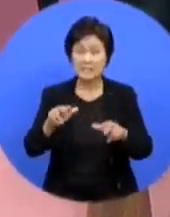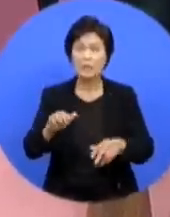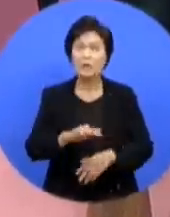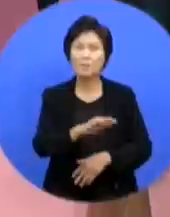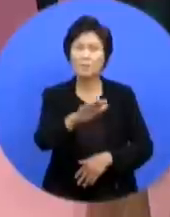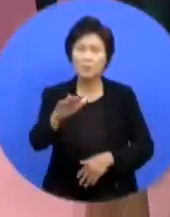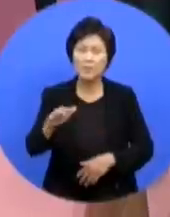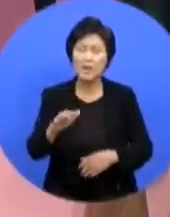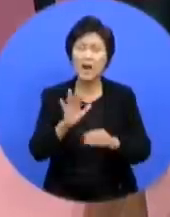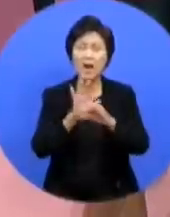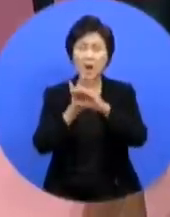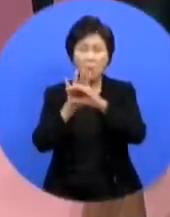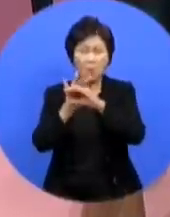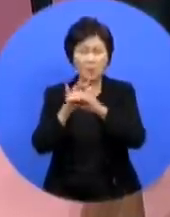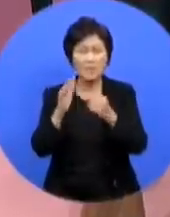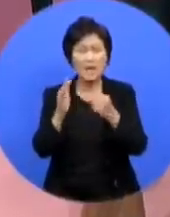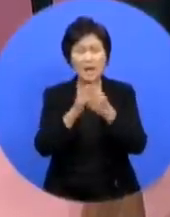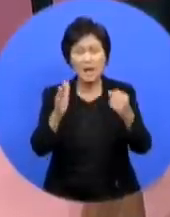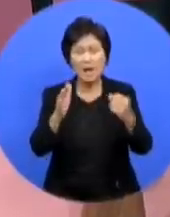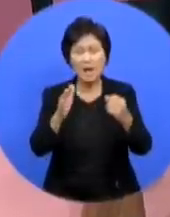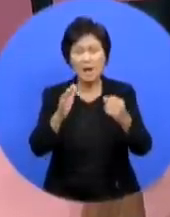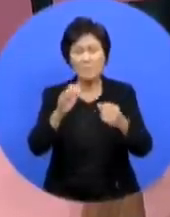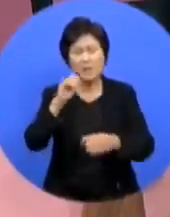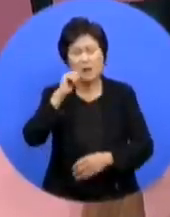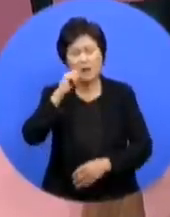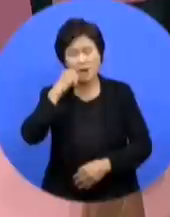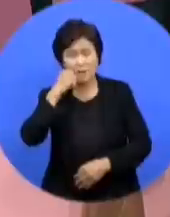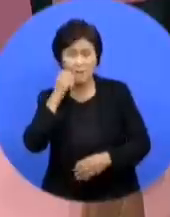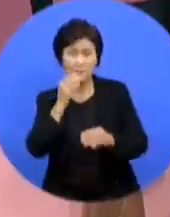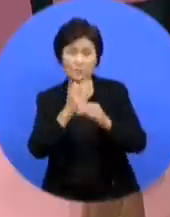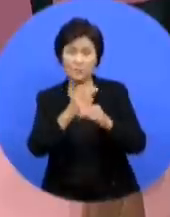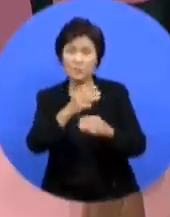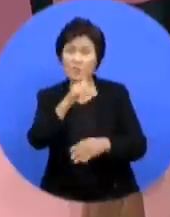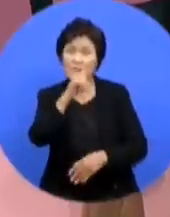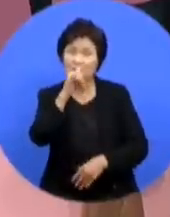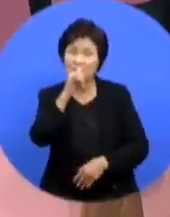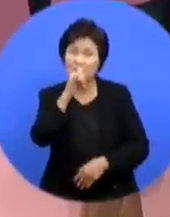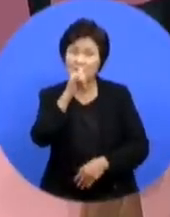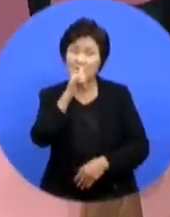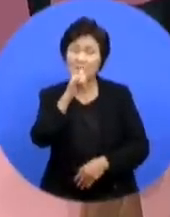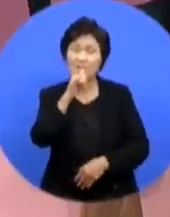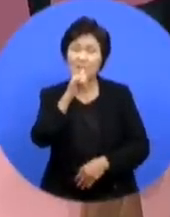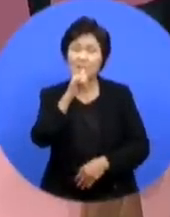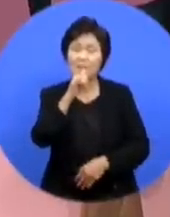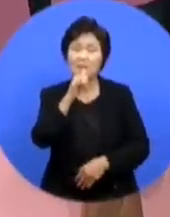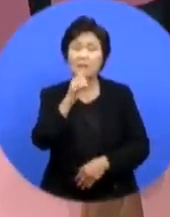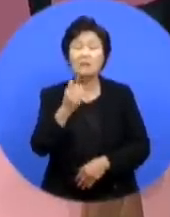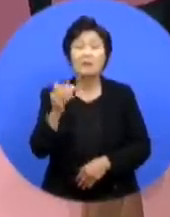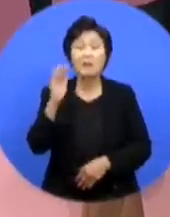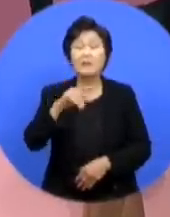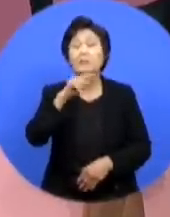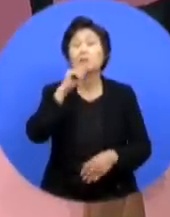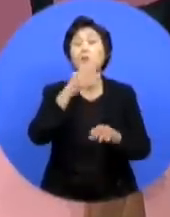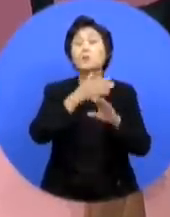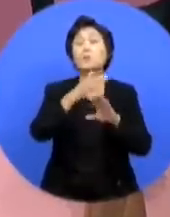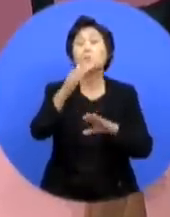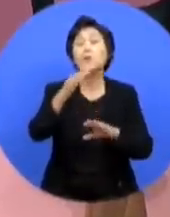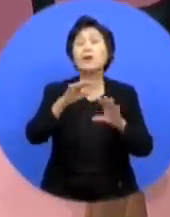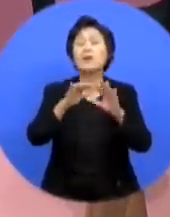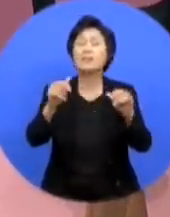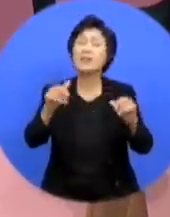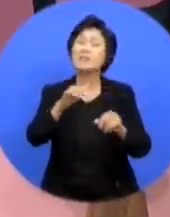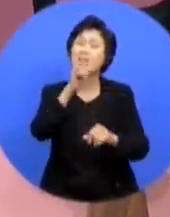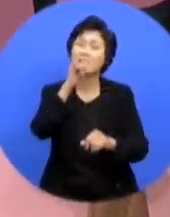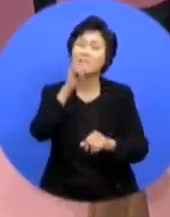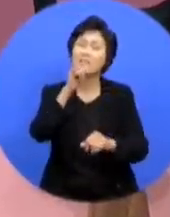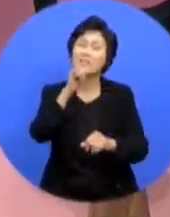그 몸살이라고 얘기하고 싶어요. 이미 75년 동안 그 극한 고난 동안 핍박을 받는 형제를